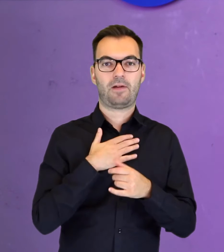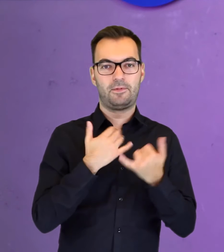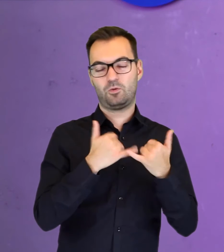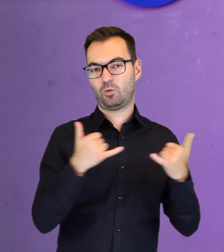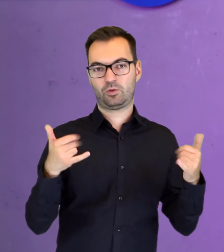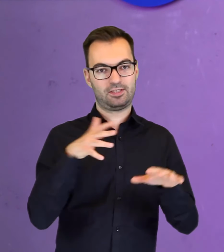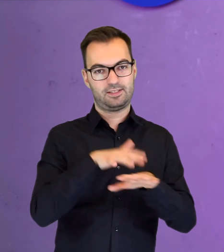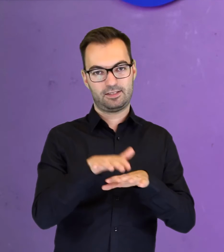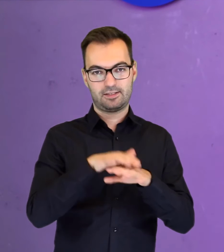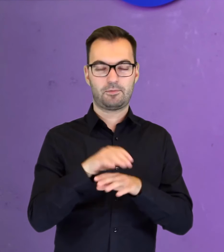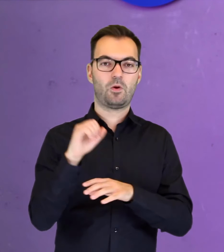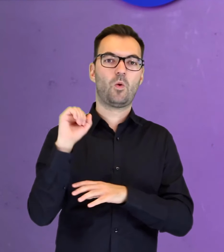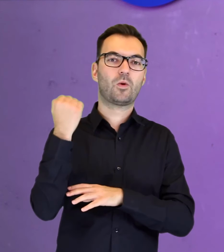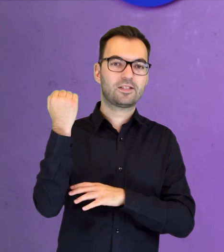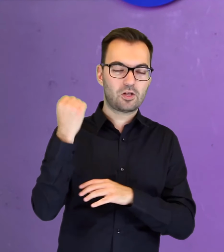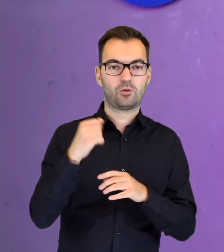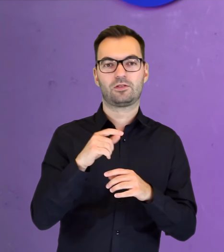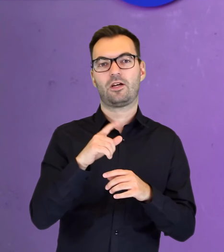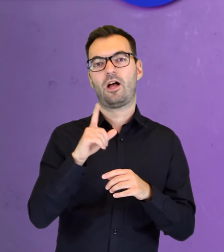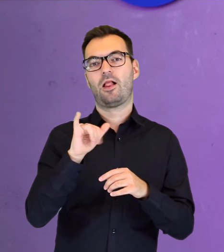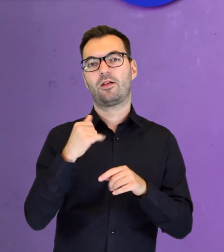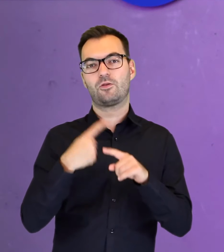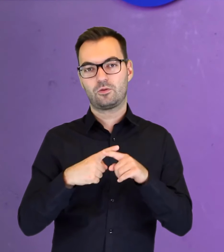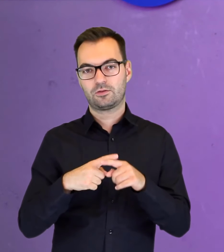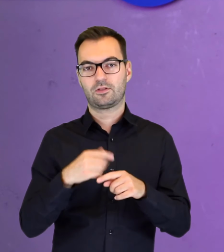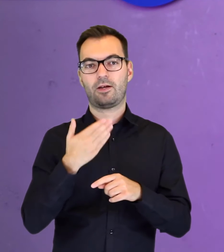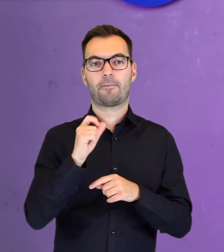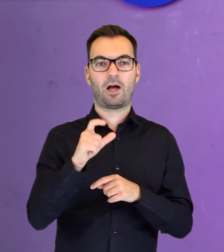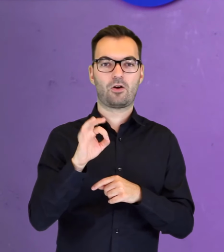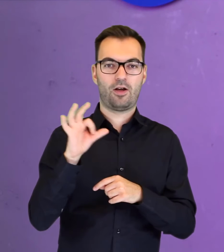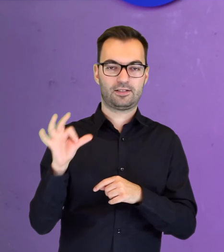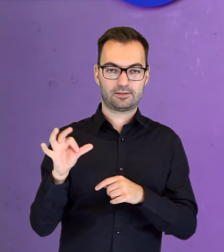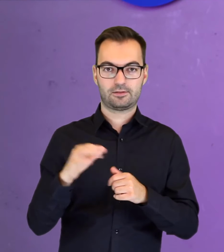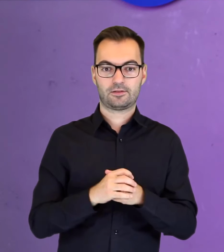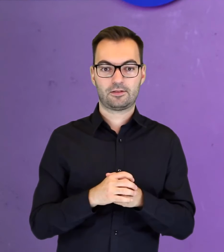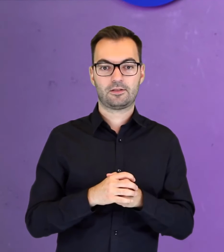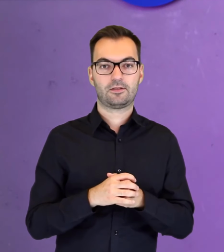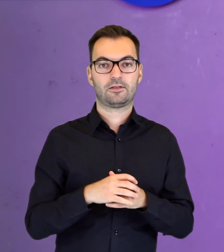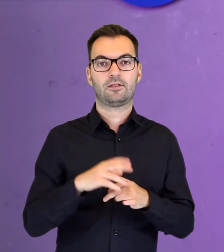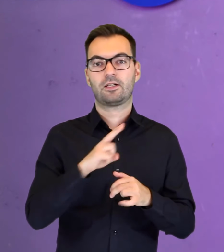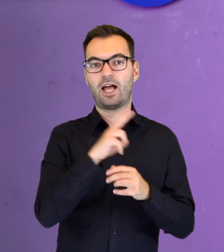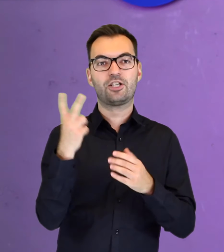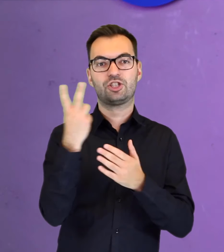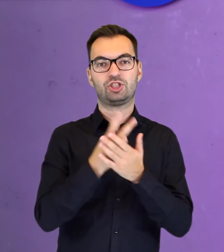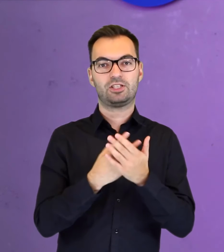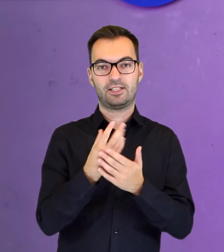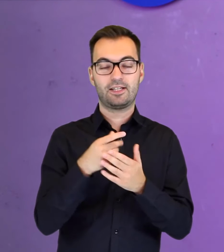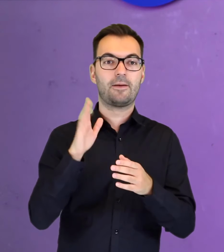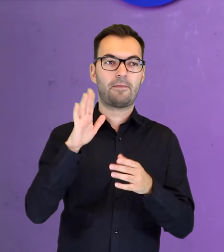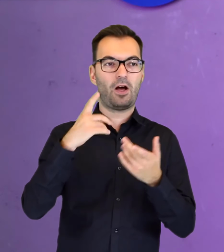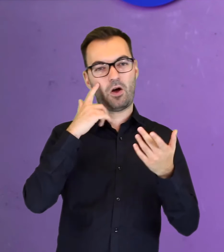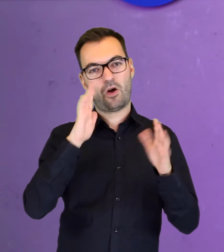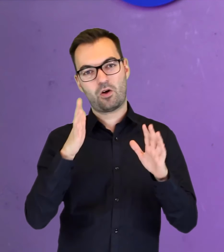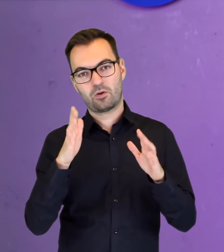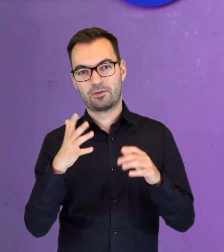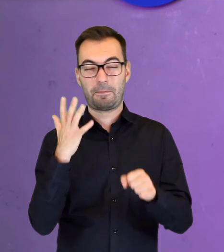bardzo różna bo to jest też kwestia że w momencie kiedy mamy różne systemy Windows Linux